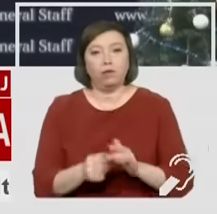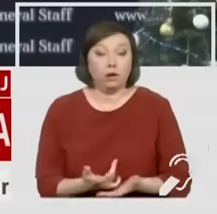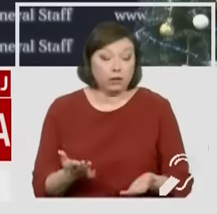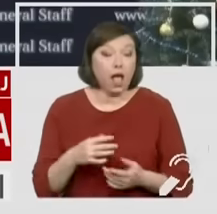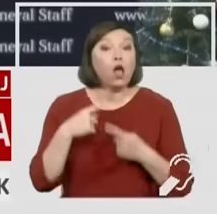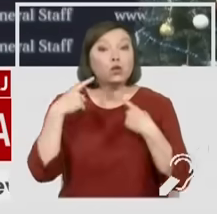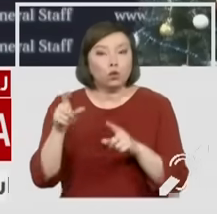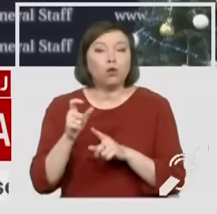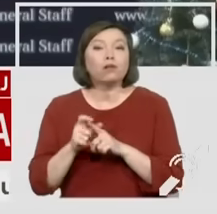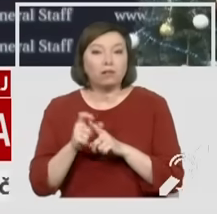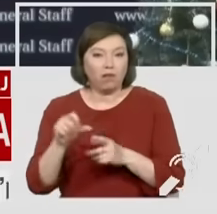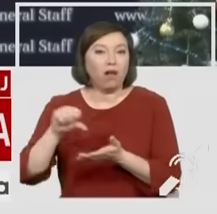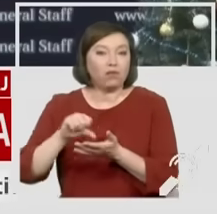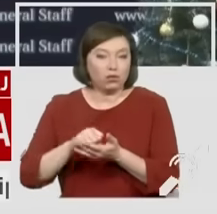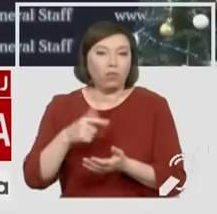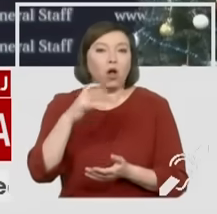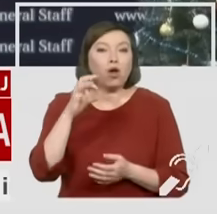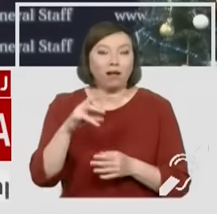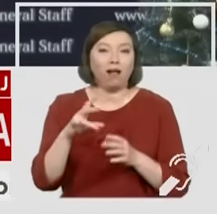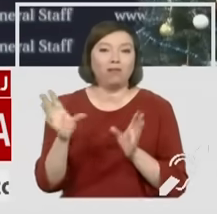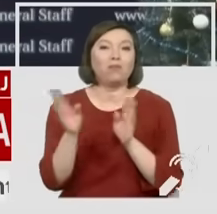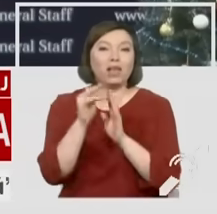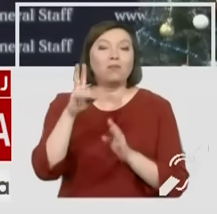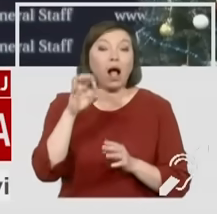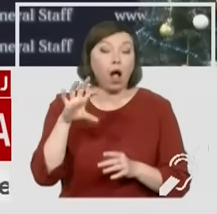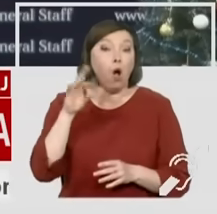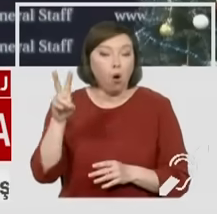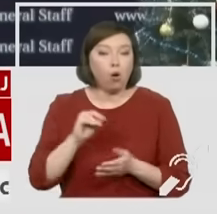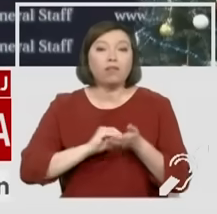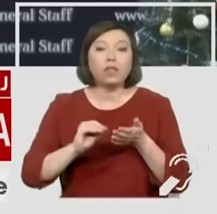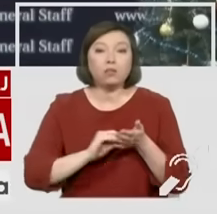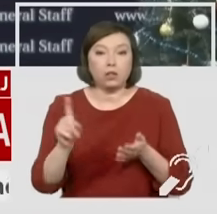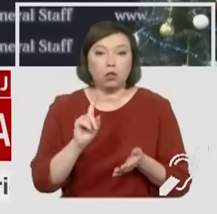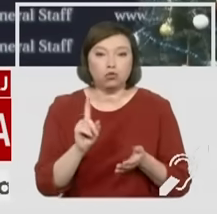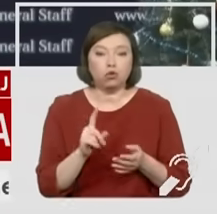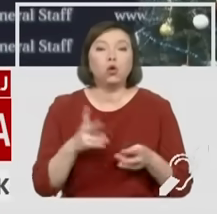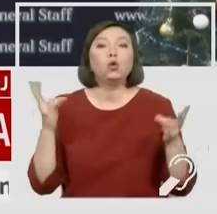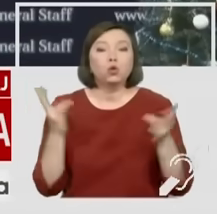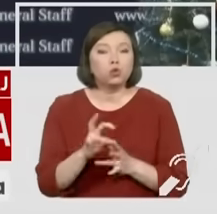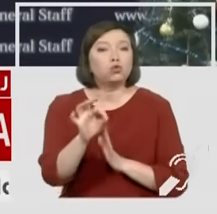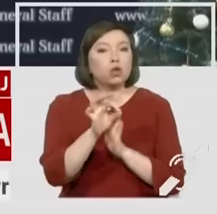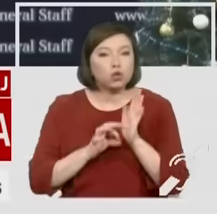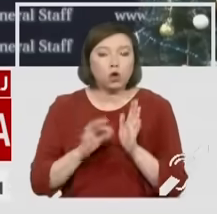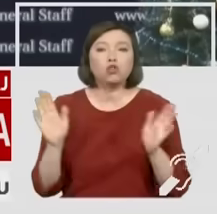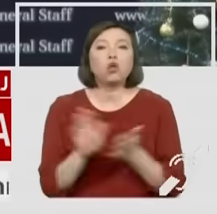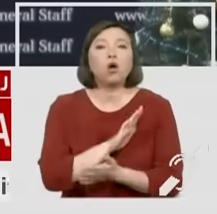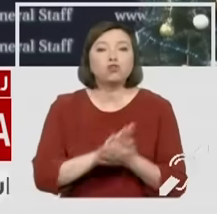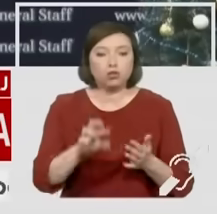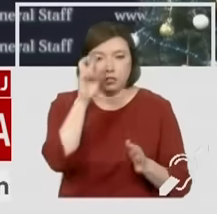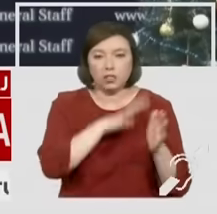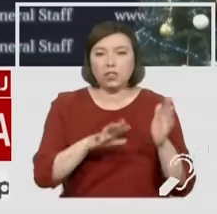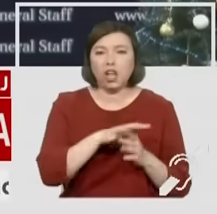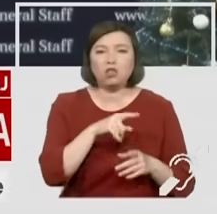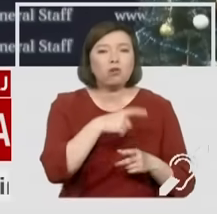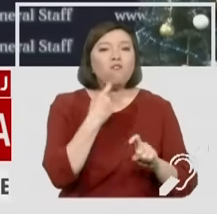Într-un alt mesaj al lui Gorgan adresat lui Makarov, militarul moldovean ar fi scris că, cităm, trebuie urgent să curățăm țara de toată